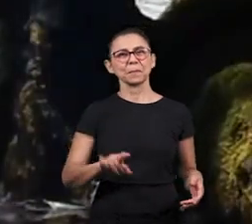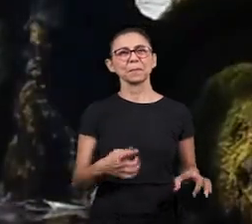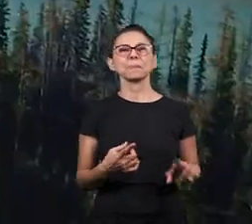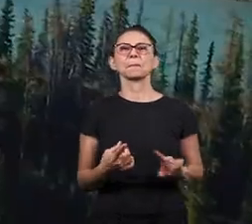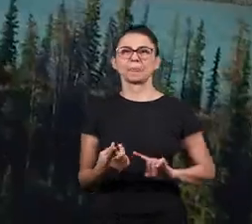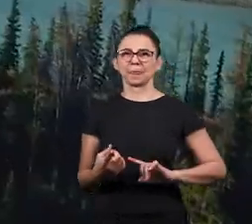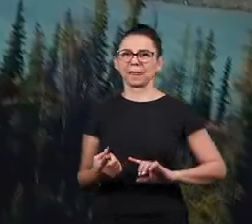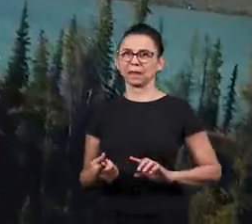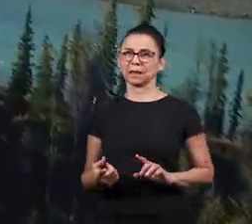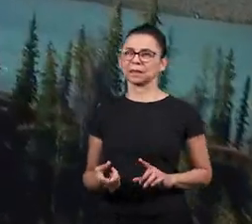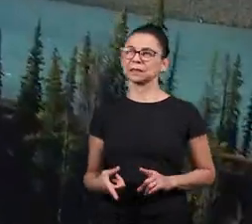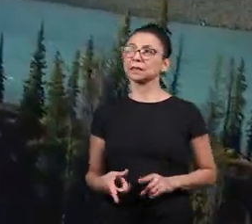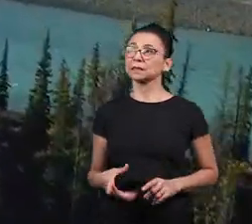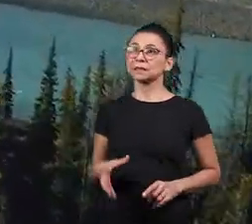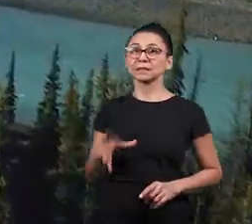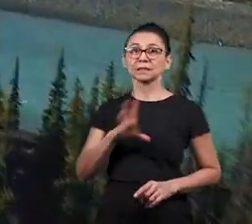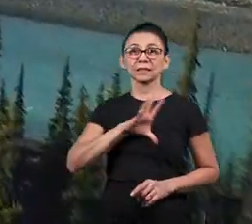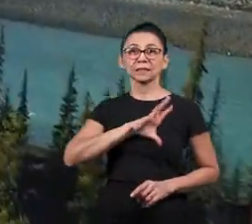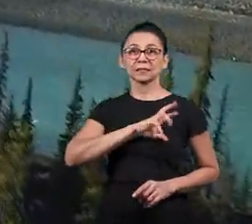ее.